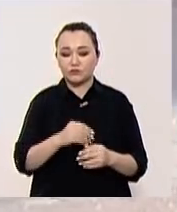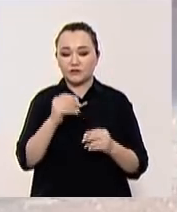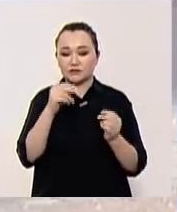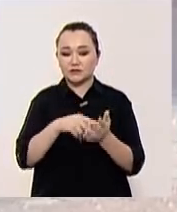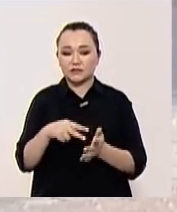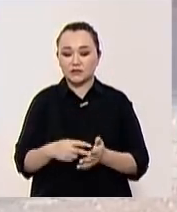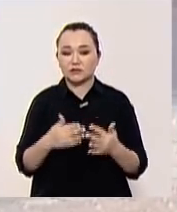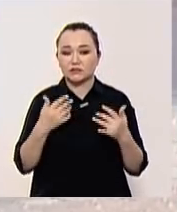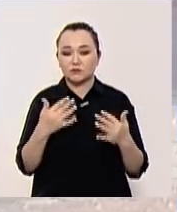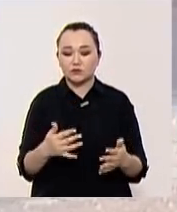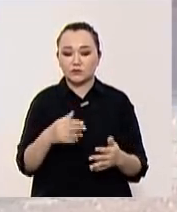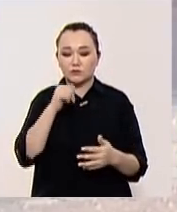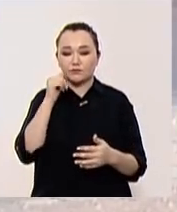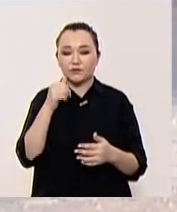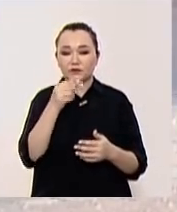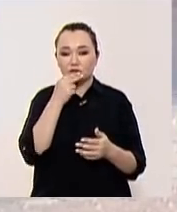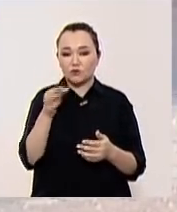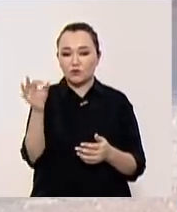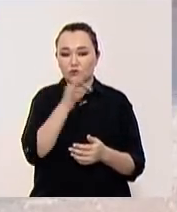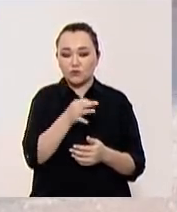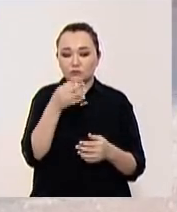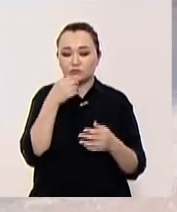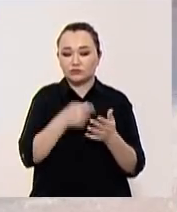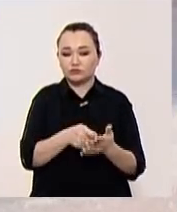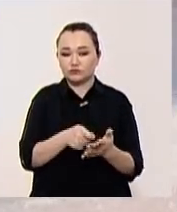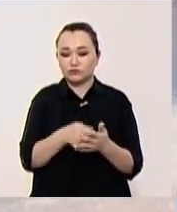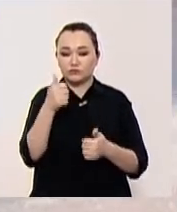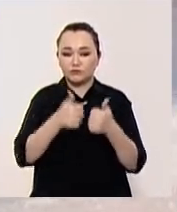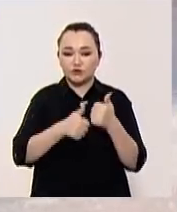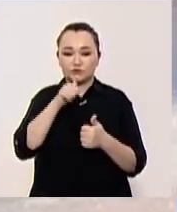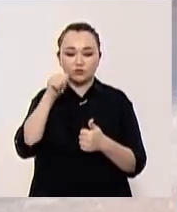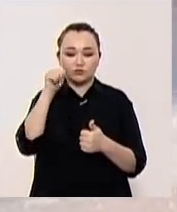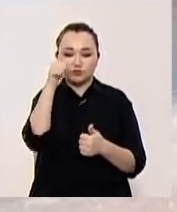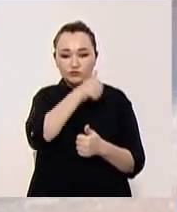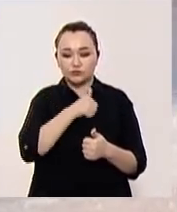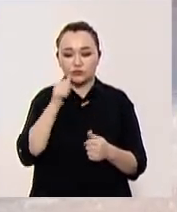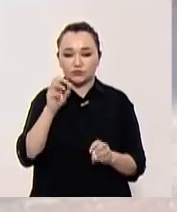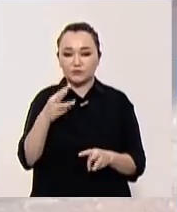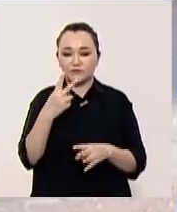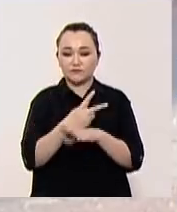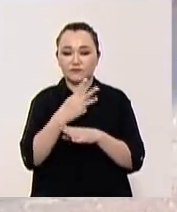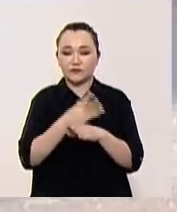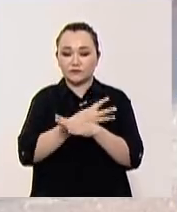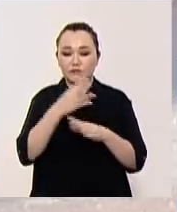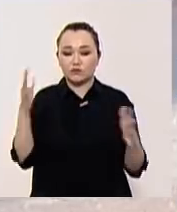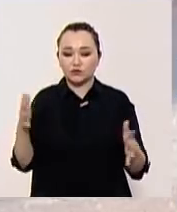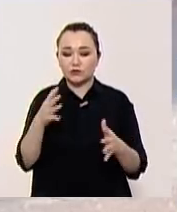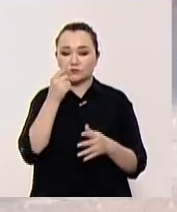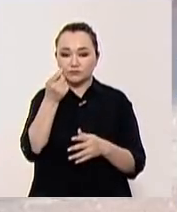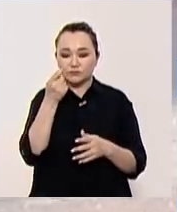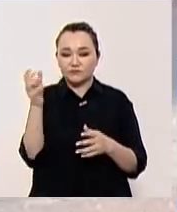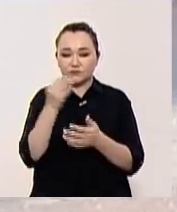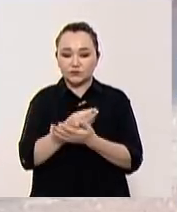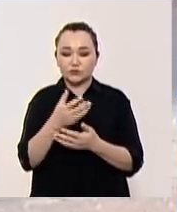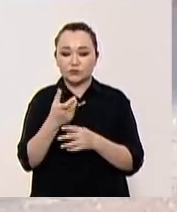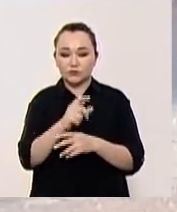с прошлого позапрошлого года. Жем азықтың бағасы былтырғымен салыстырғанда 200%-ға өсіп кетті. Бидайда майлы дақылдар да қымбат.